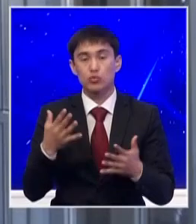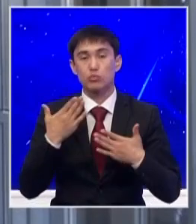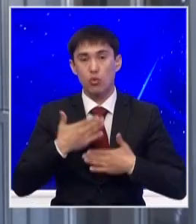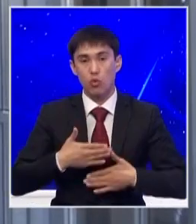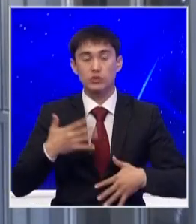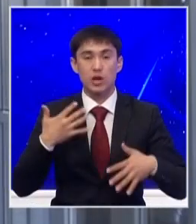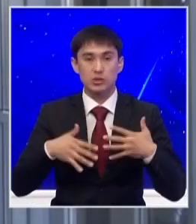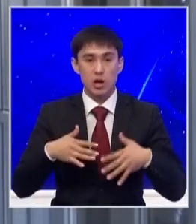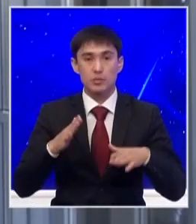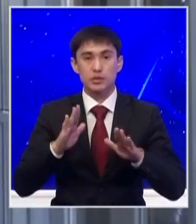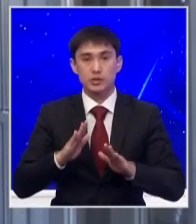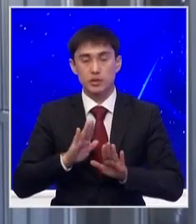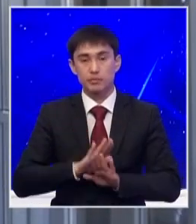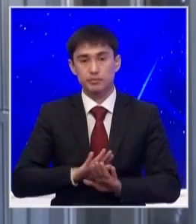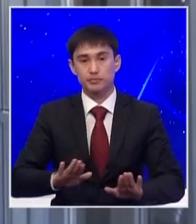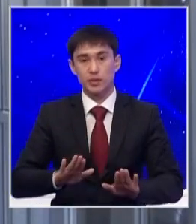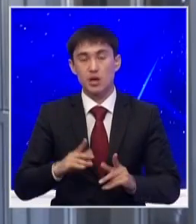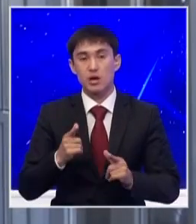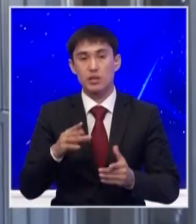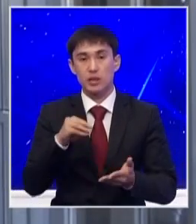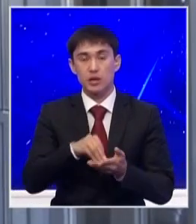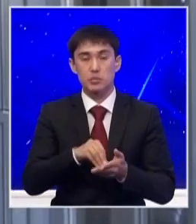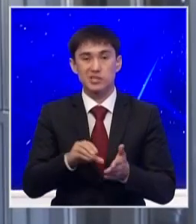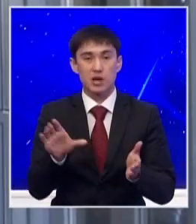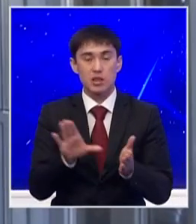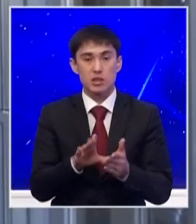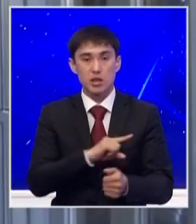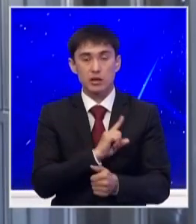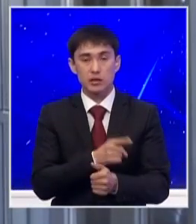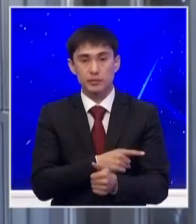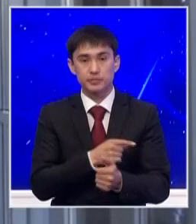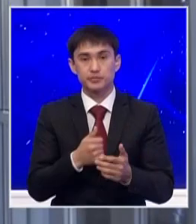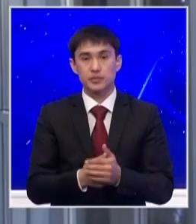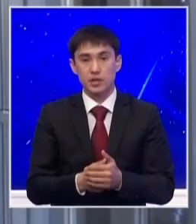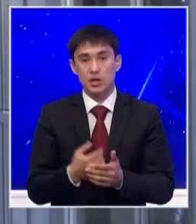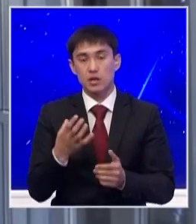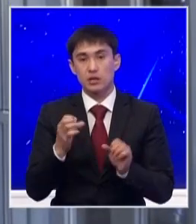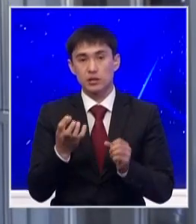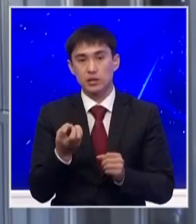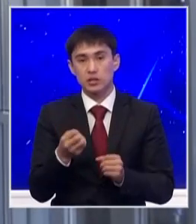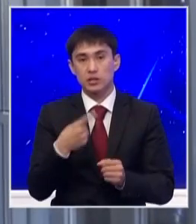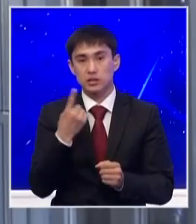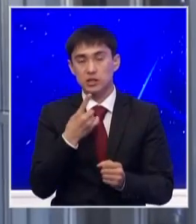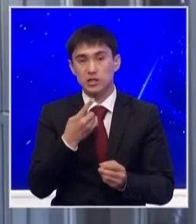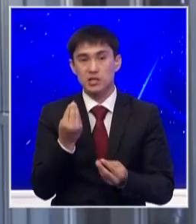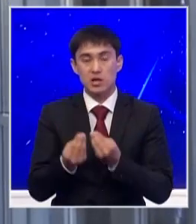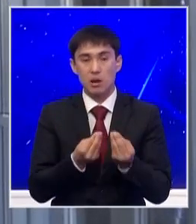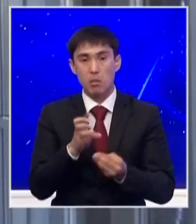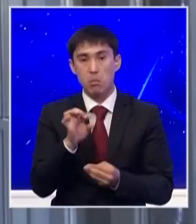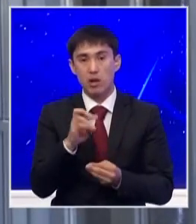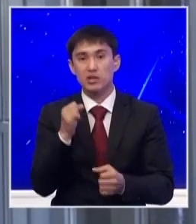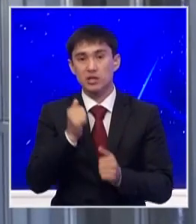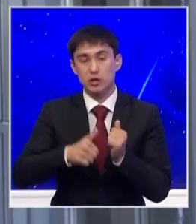успокоиться, расслабиться и накопиться энергии. Также надо сказать, что игра Ми Батл с каждым